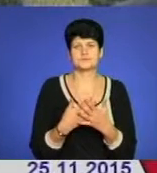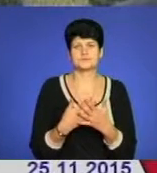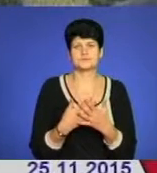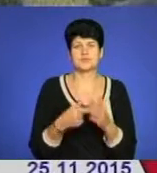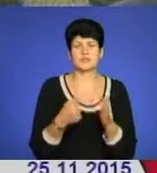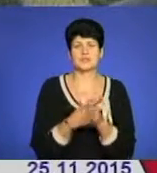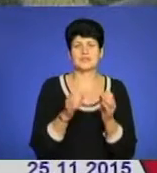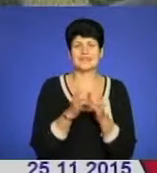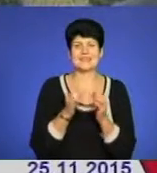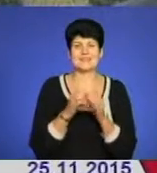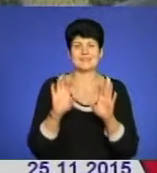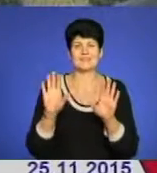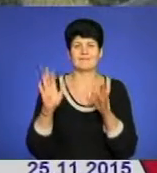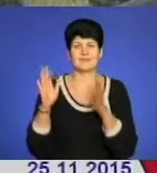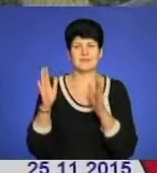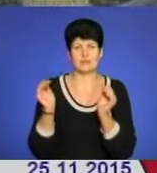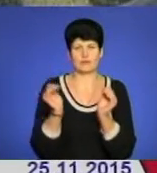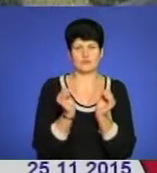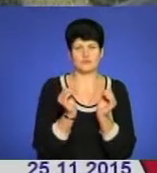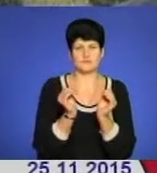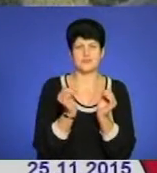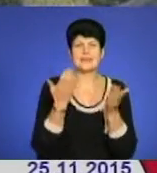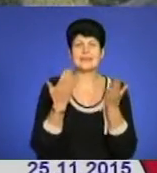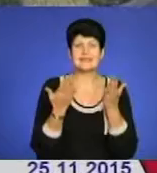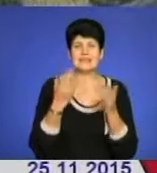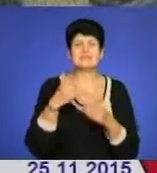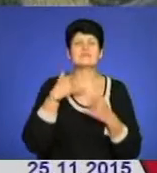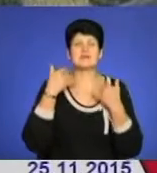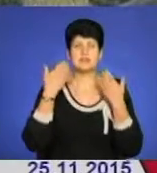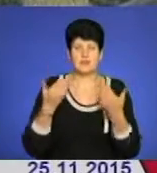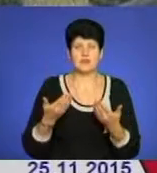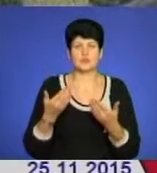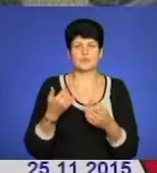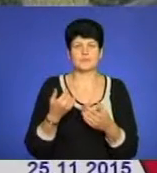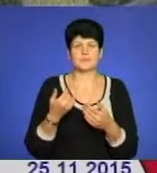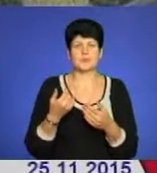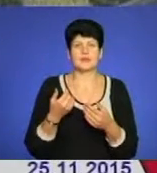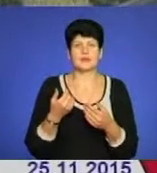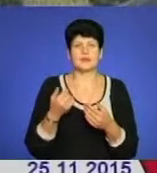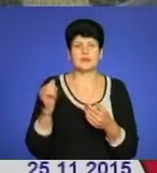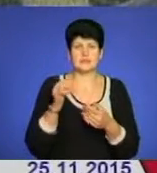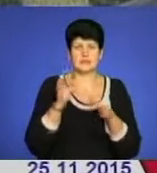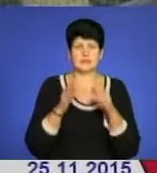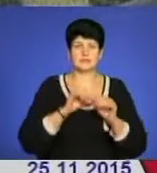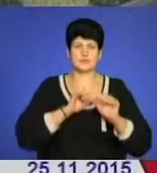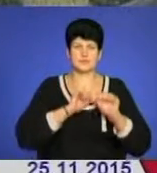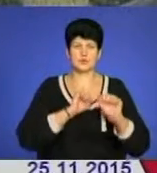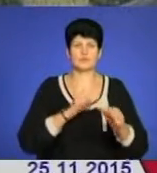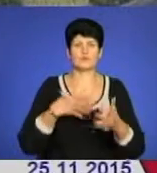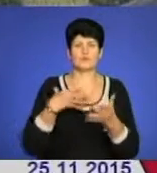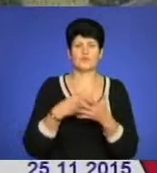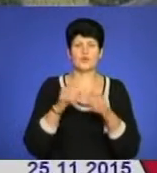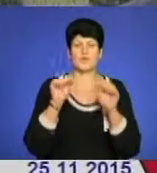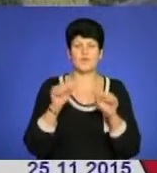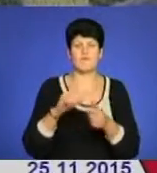до 10 випадків, менше, які звертаються. Правда, які відстоювали би свої права